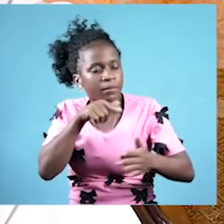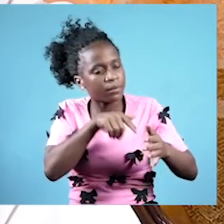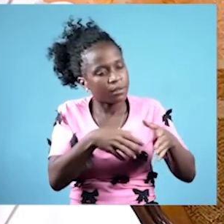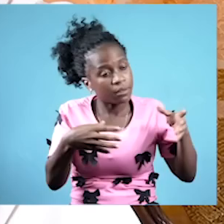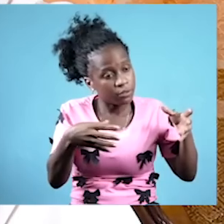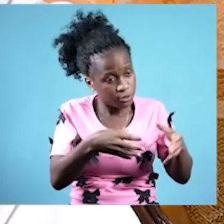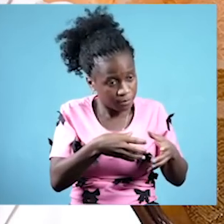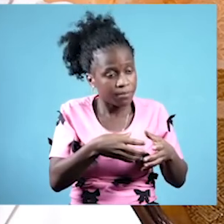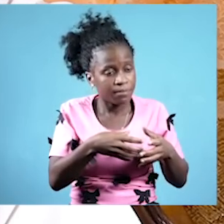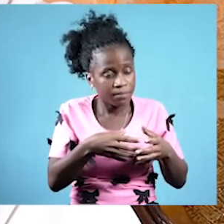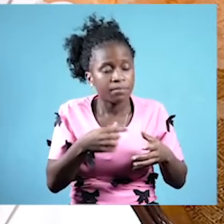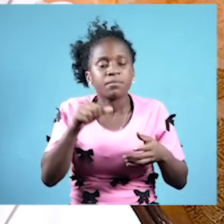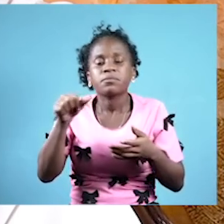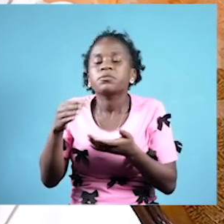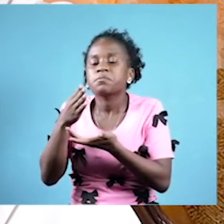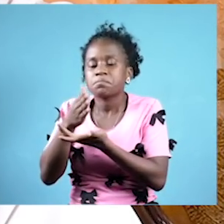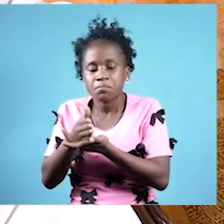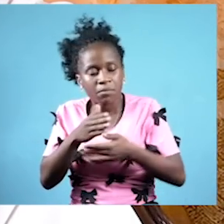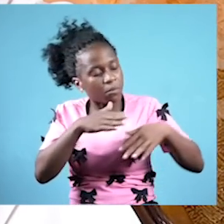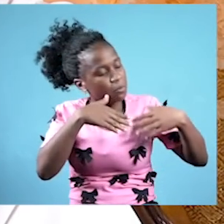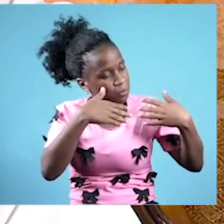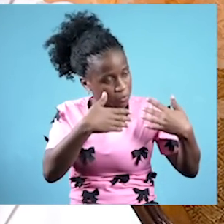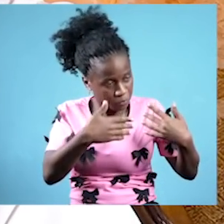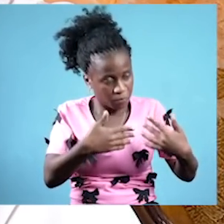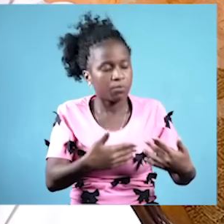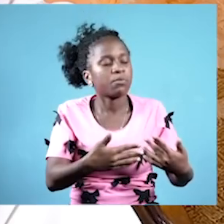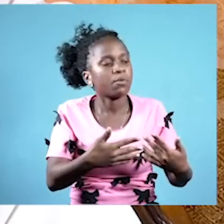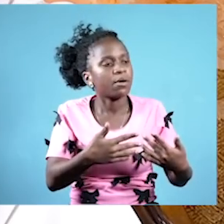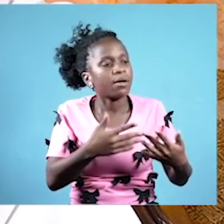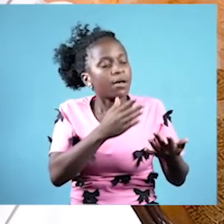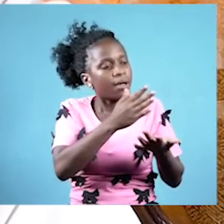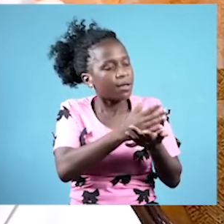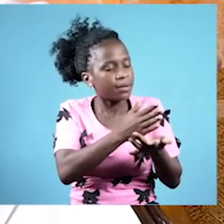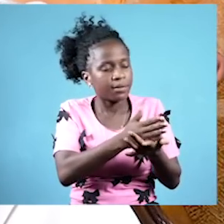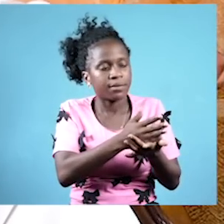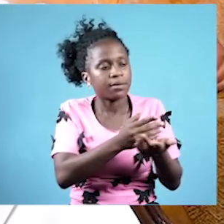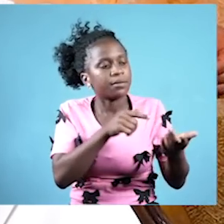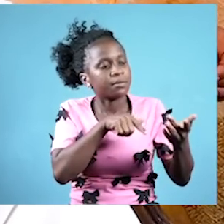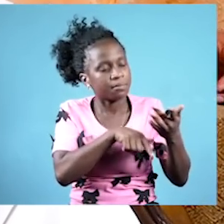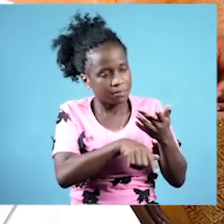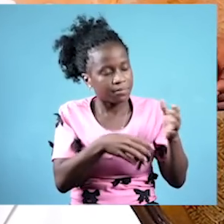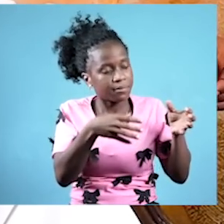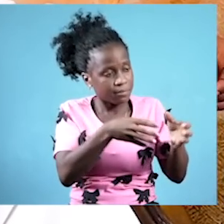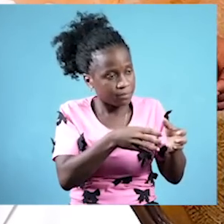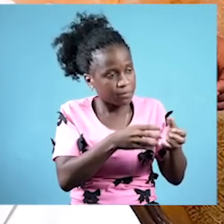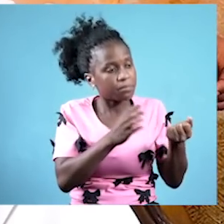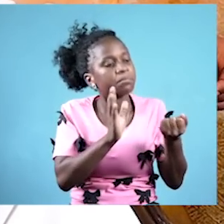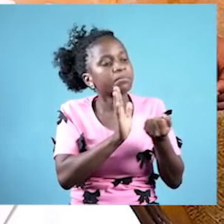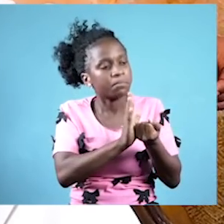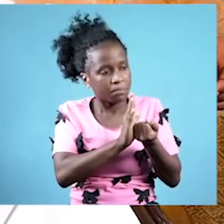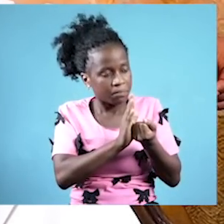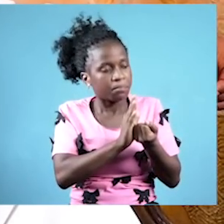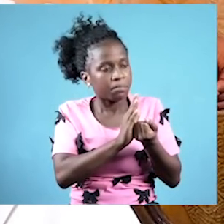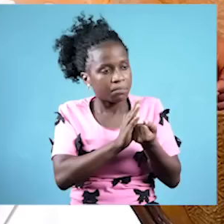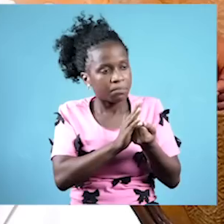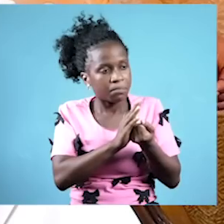Ndani ya chama? Ndani ya chama. Hakukuwa na haki ndani ya chama wakati wa mwenyekiti wa hayati Magufuli?